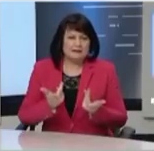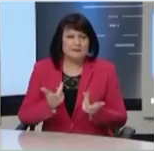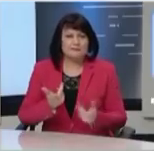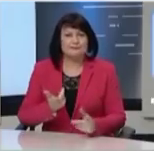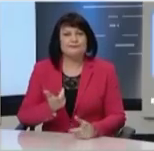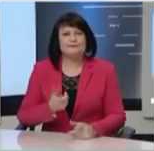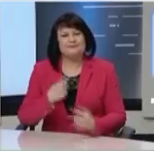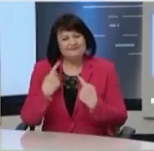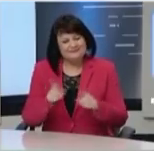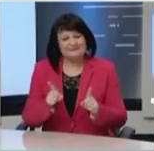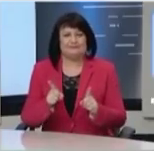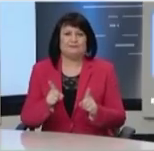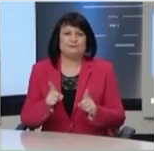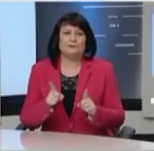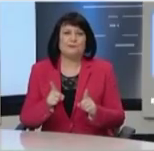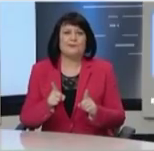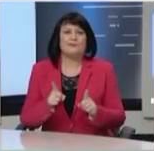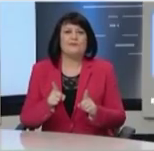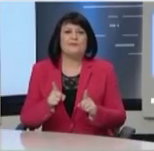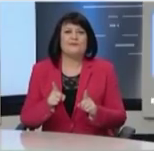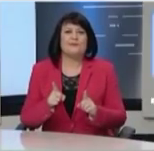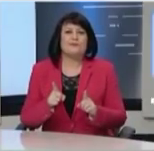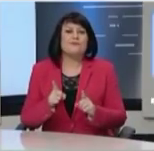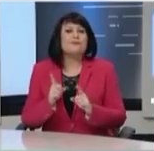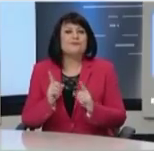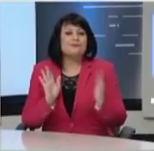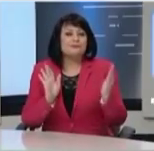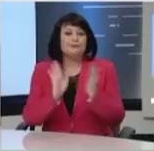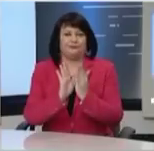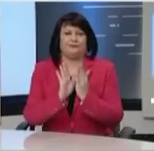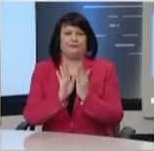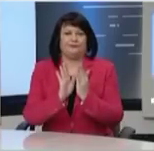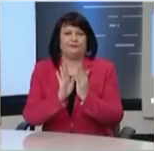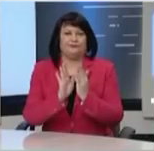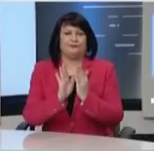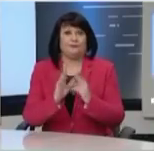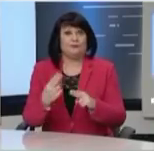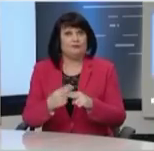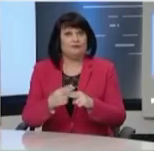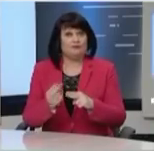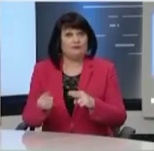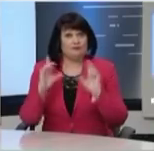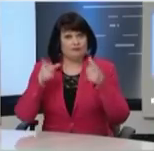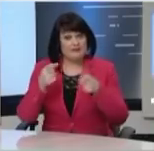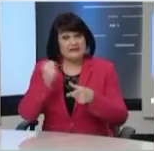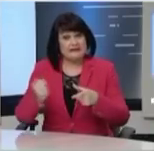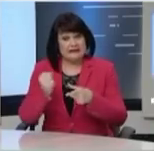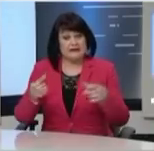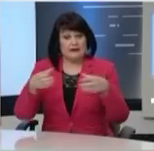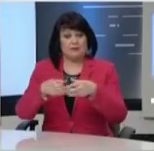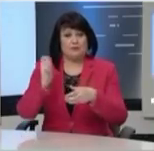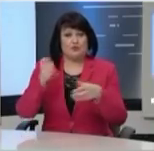αλλά και πόσο διαφορετική θα ήταν η στάση μιας πολύ σημαντικής παράταξης για τον τόπο, της συντηρητικής παράταξης.